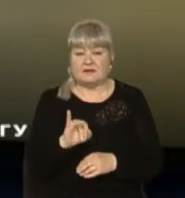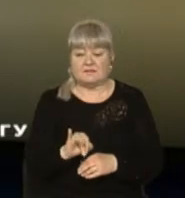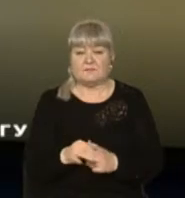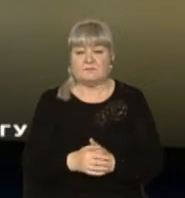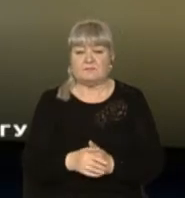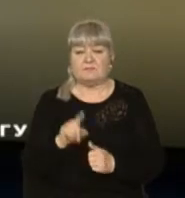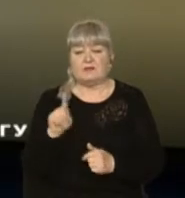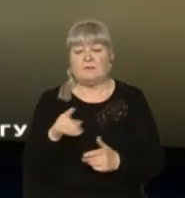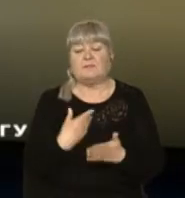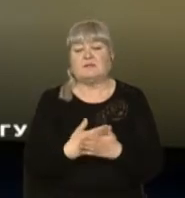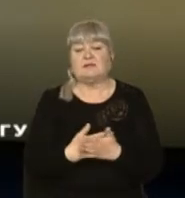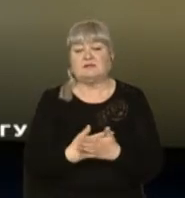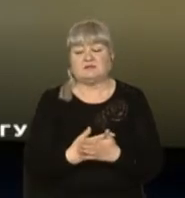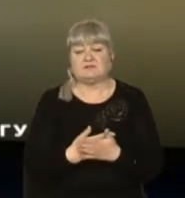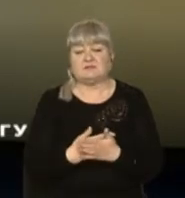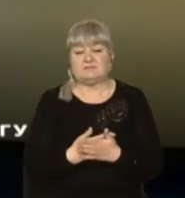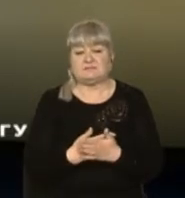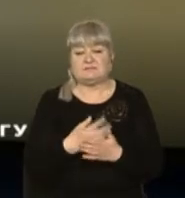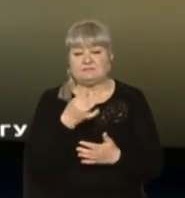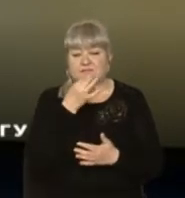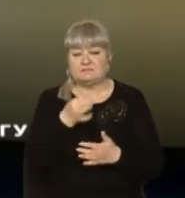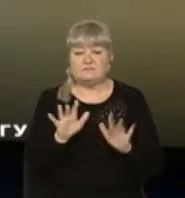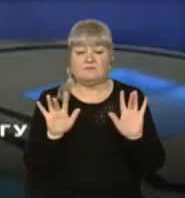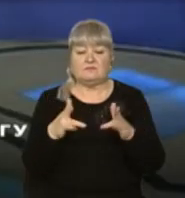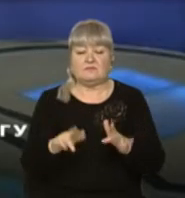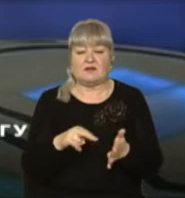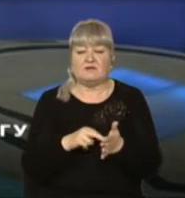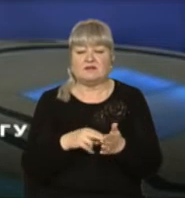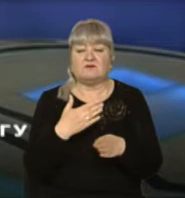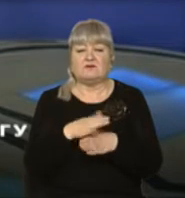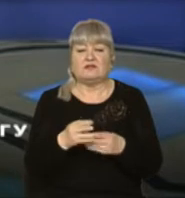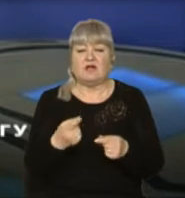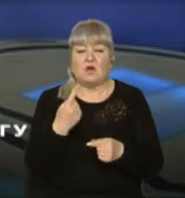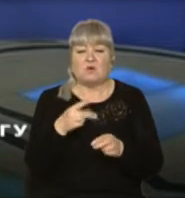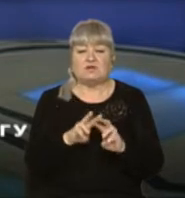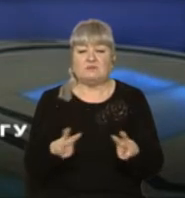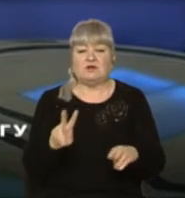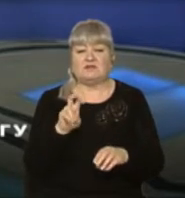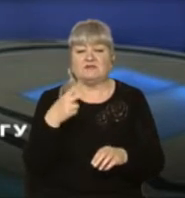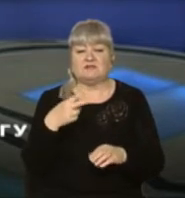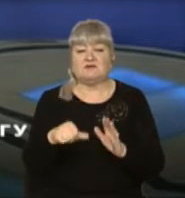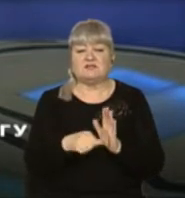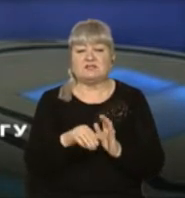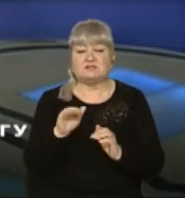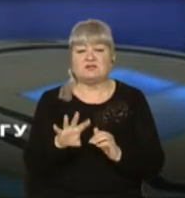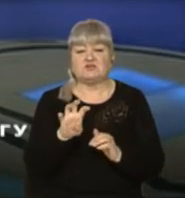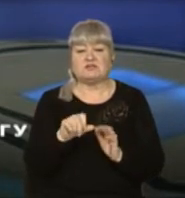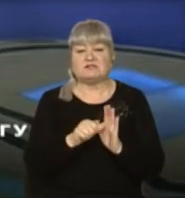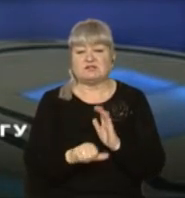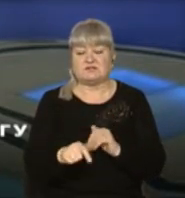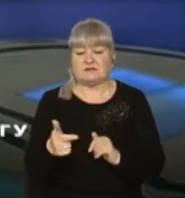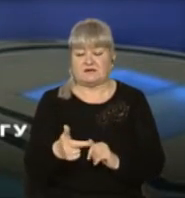вулиці Мазепи приблизно, я вам скажу так, кошторисну вартість, виділили кошти 1 мільйон 226 тисяч 460